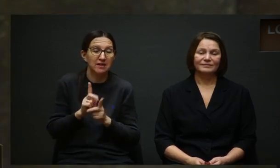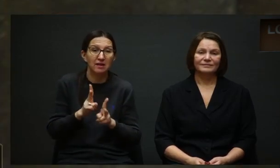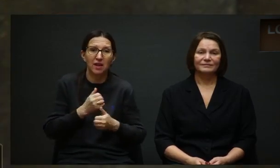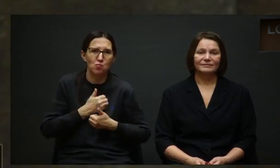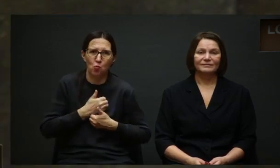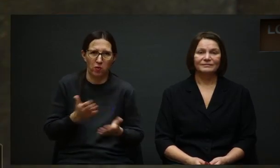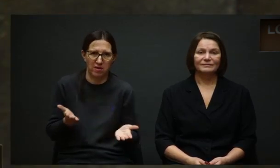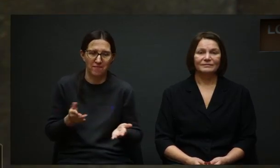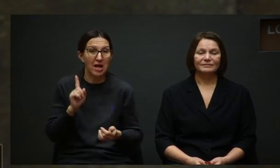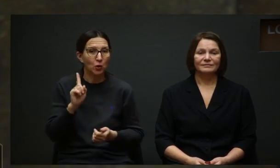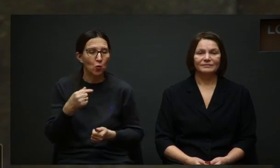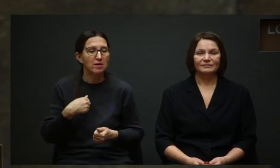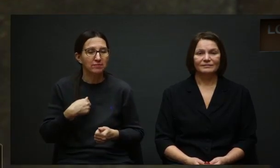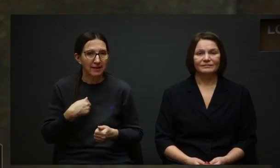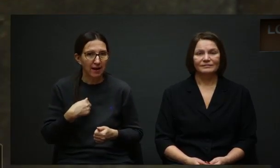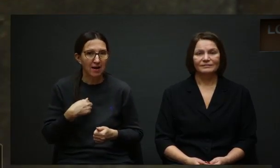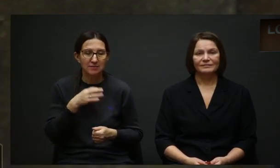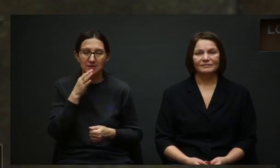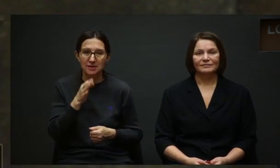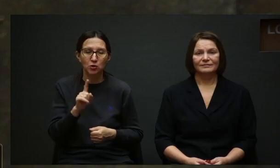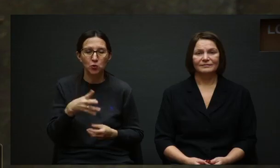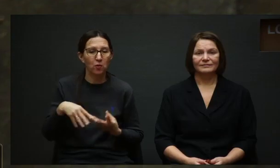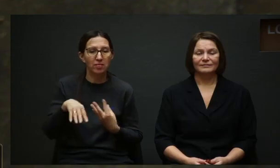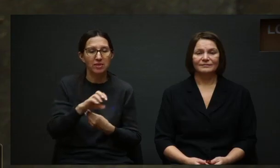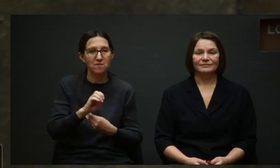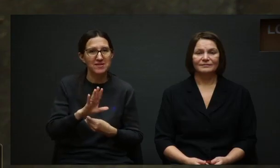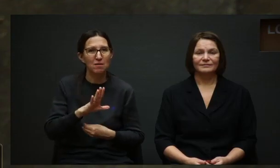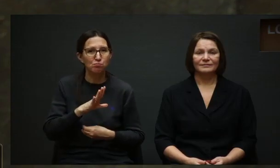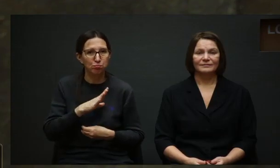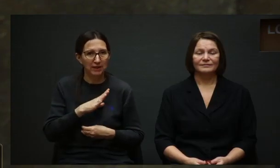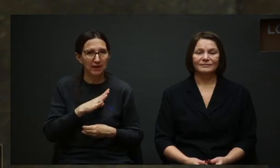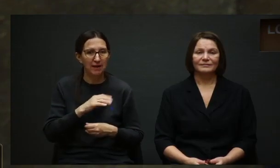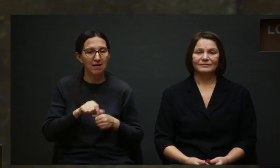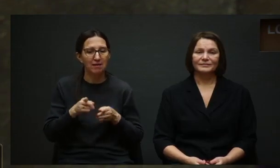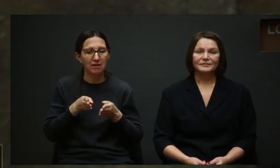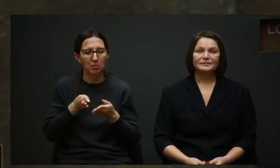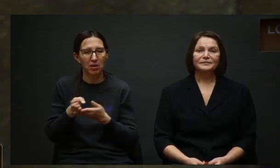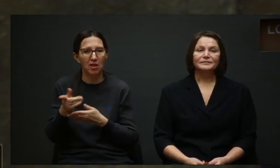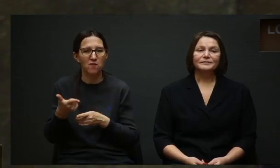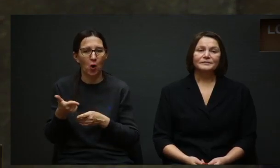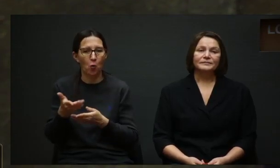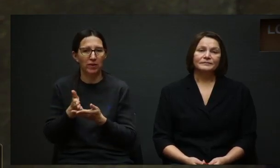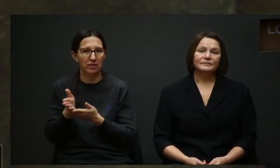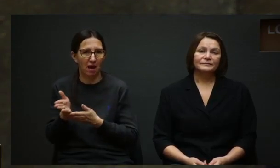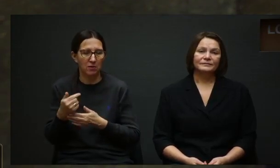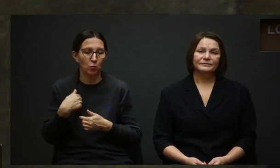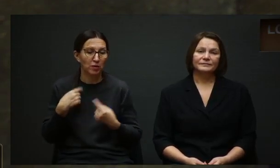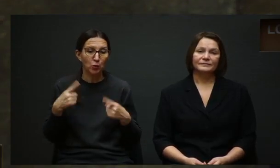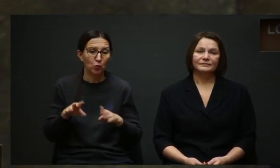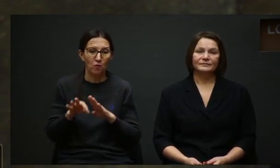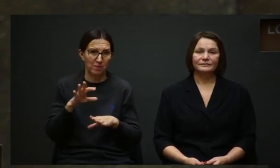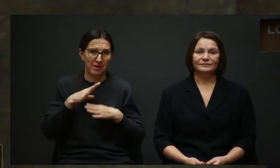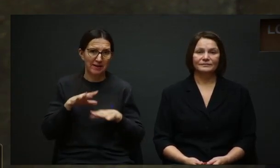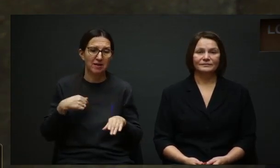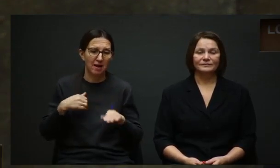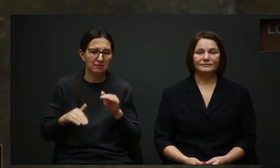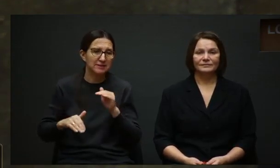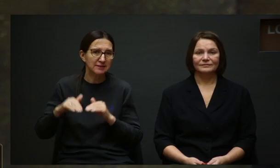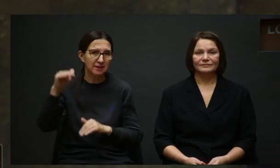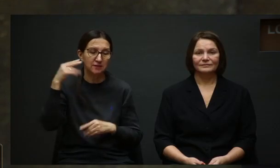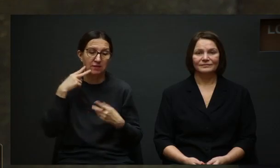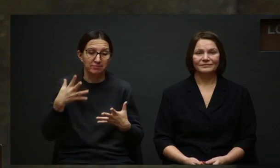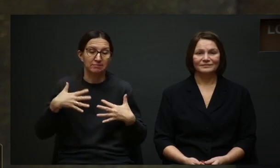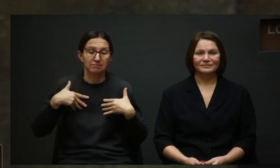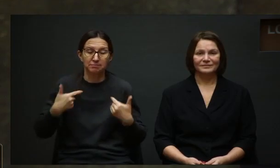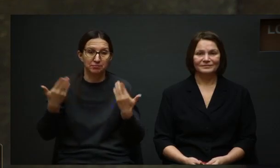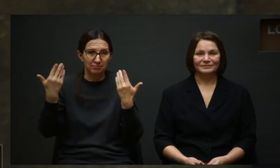угодно. Но ясно было, что они все были в поле гуманитарном, и тут не было выбора, потому что я с детства ярко